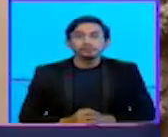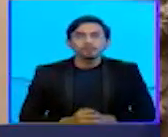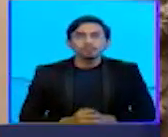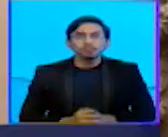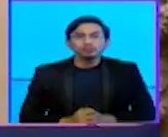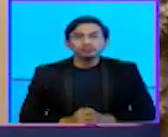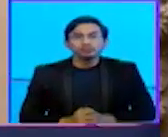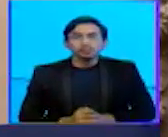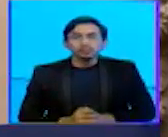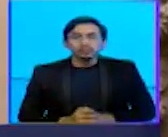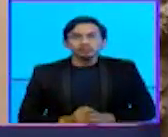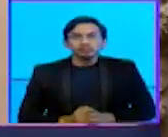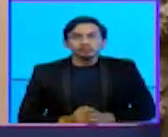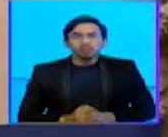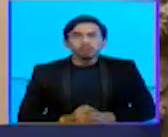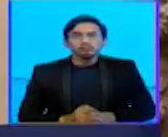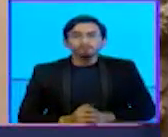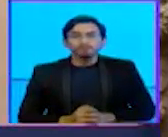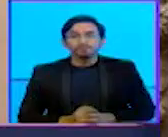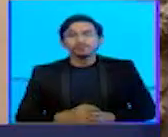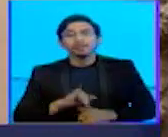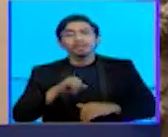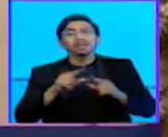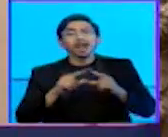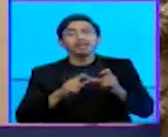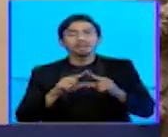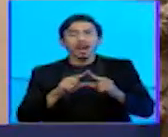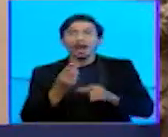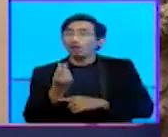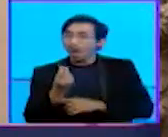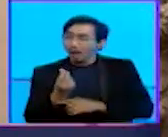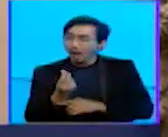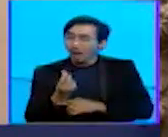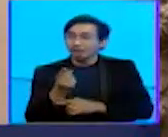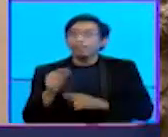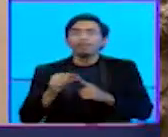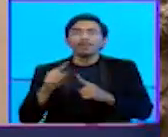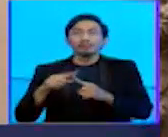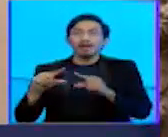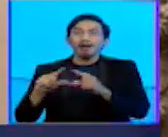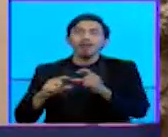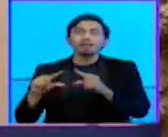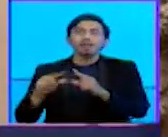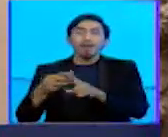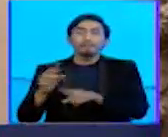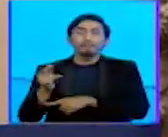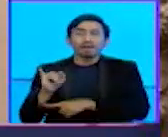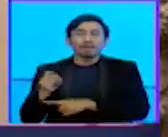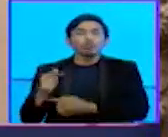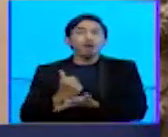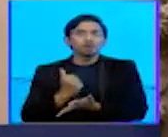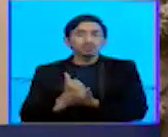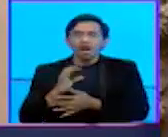sektor jasa keuangan termasuk Asabri bahkan MPPJS sekalipun itu ada di bawah pengawasan OJK.